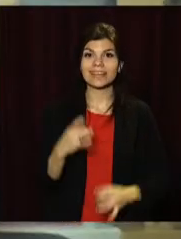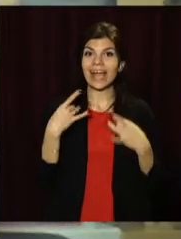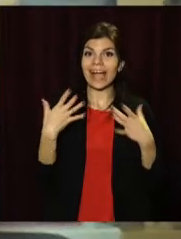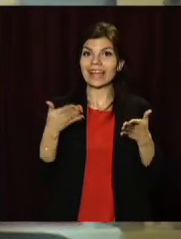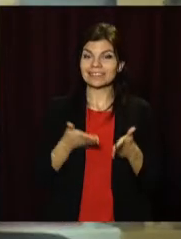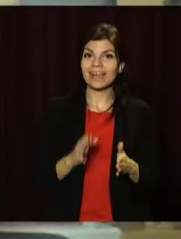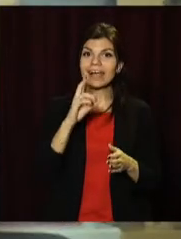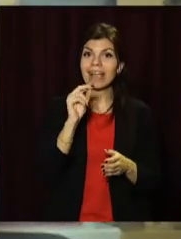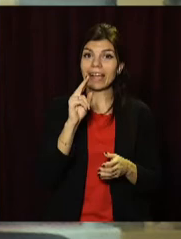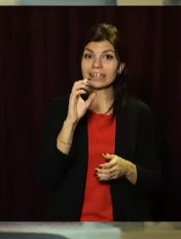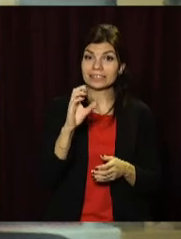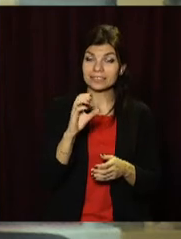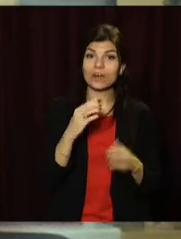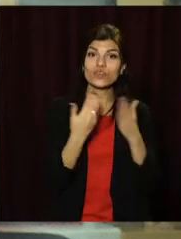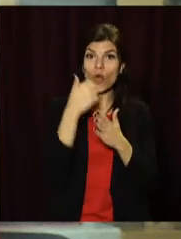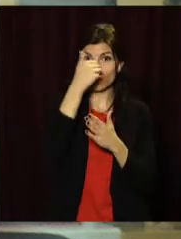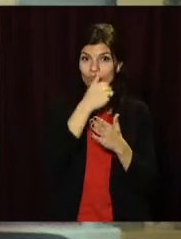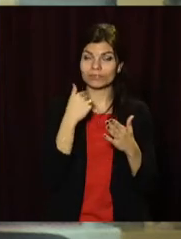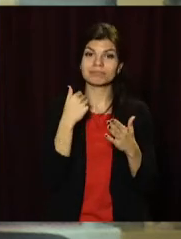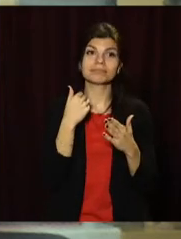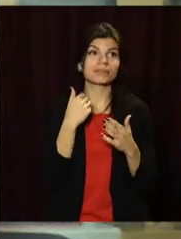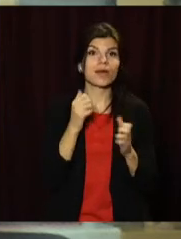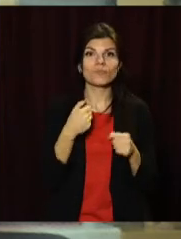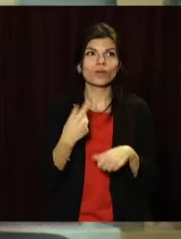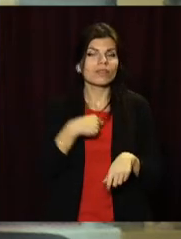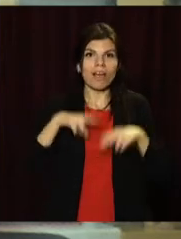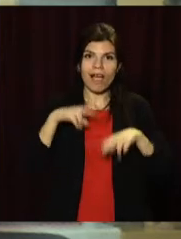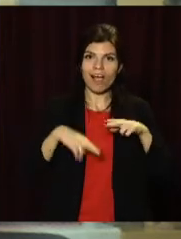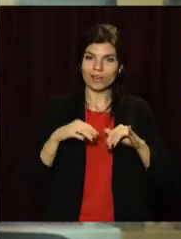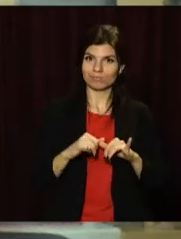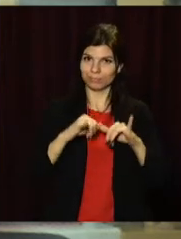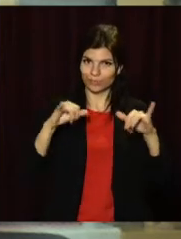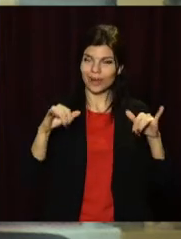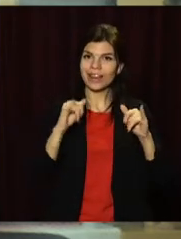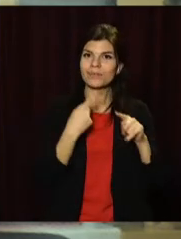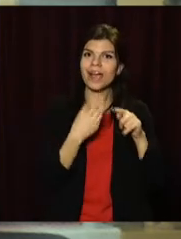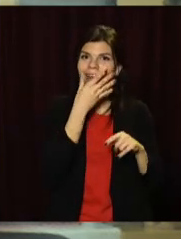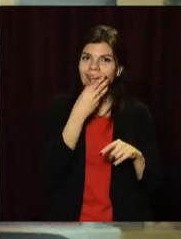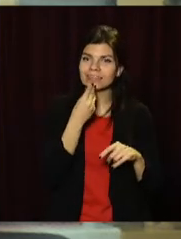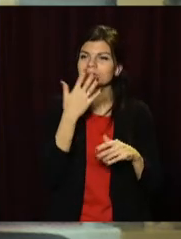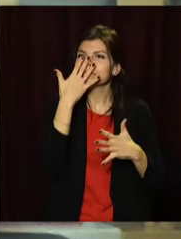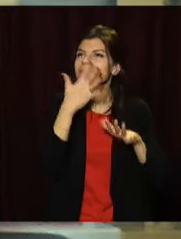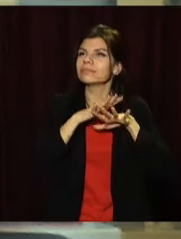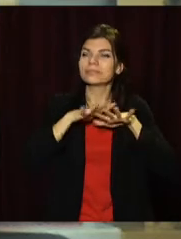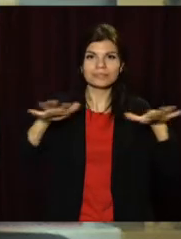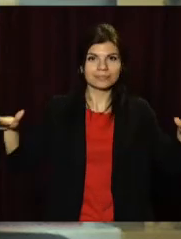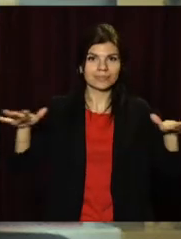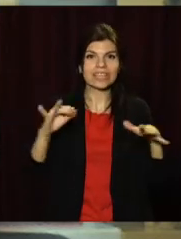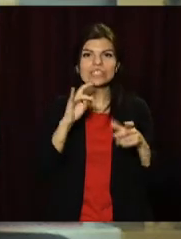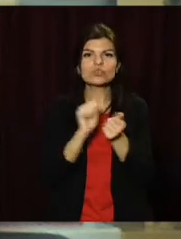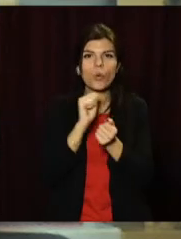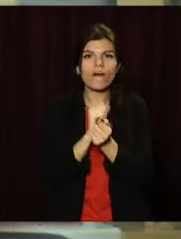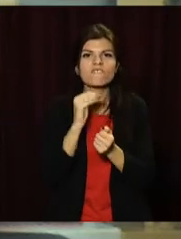Різдвяний кекс і новорічного настрою додасть, і доповненням до святкового столу стане. Ароматний, пряний, із